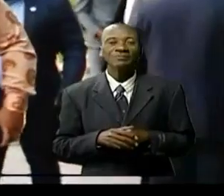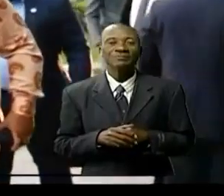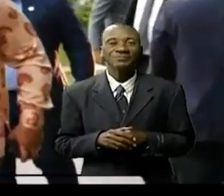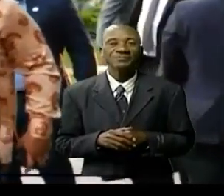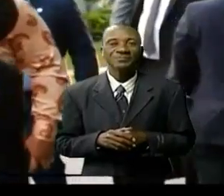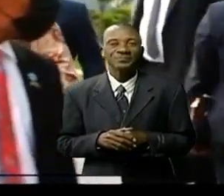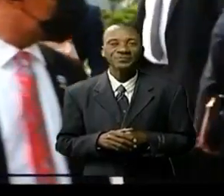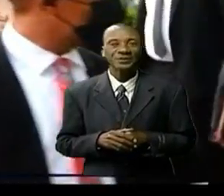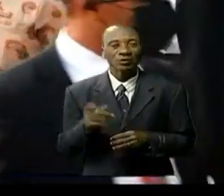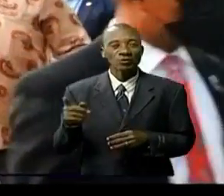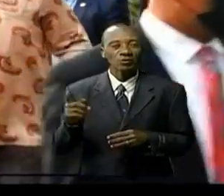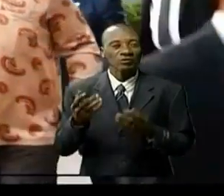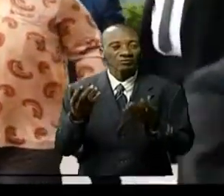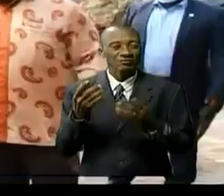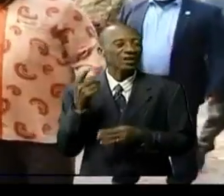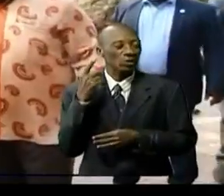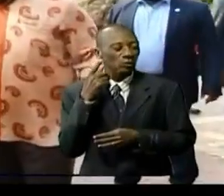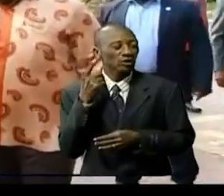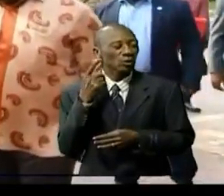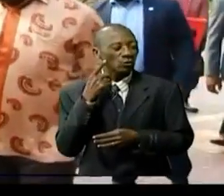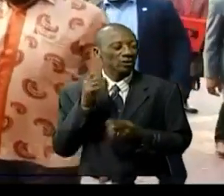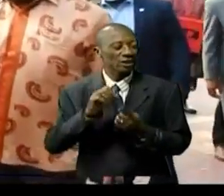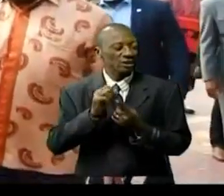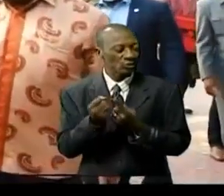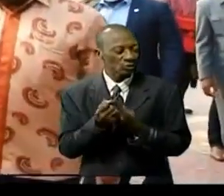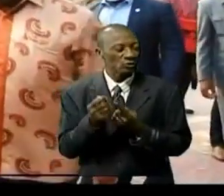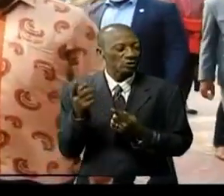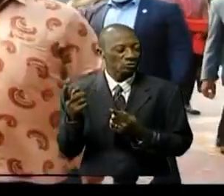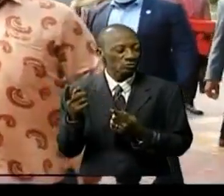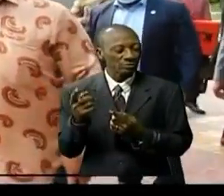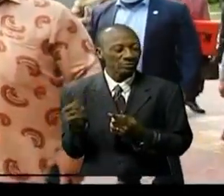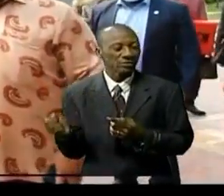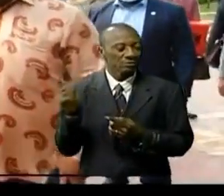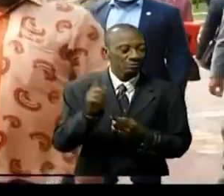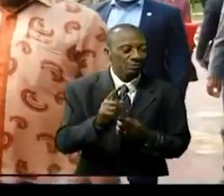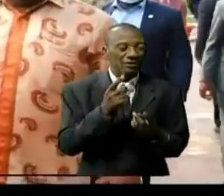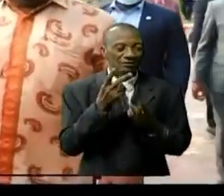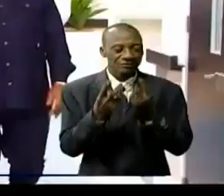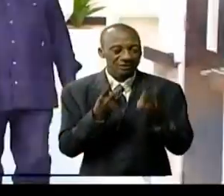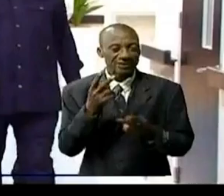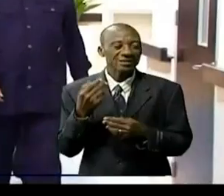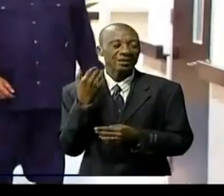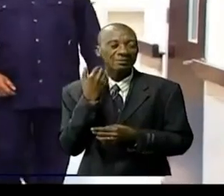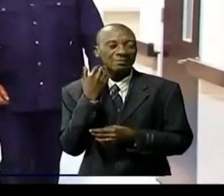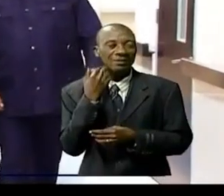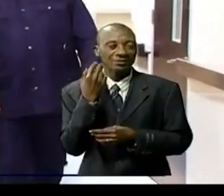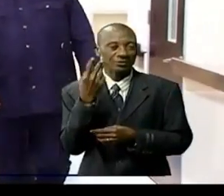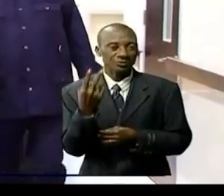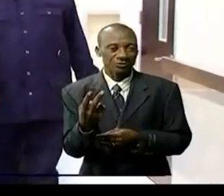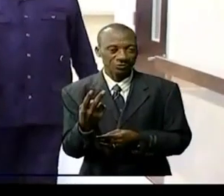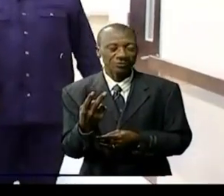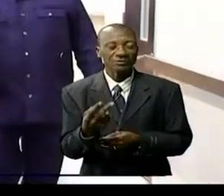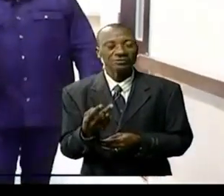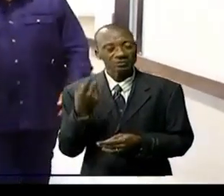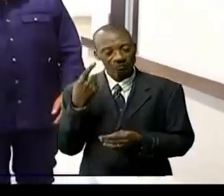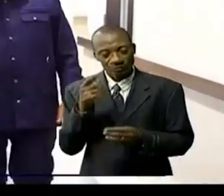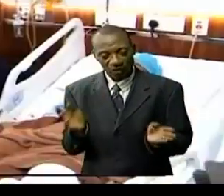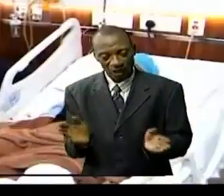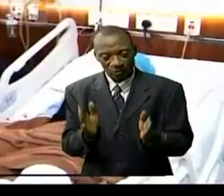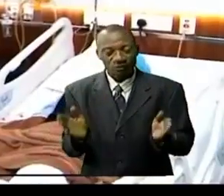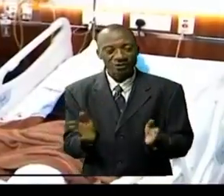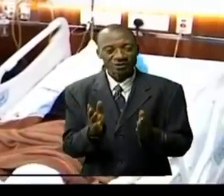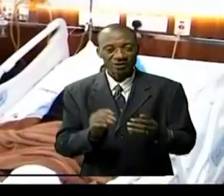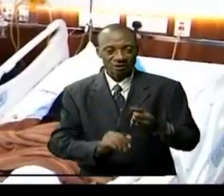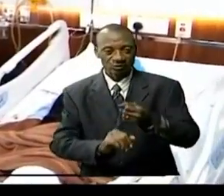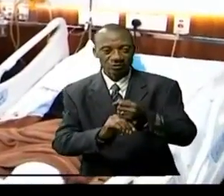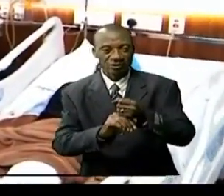suit de très près cette situation est allé rendre visite aux deux malades pour leur apporter réconfort et compassion hop avion